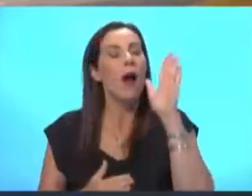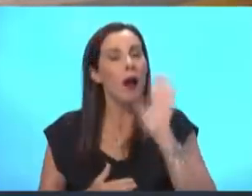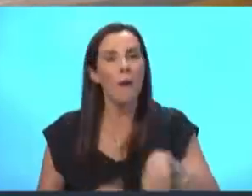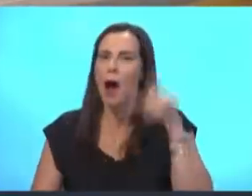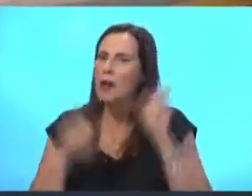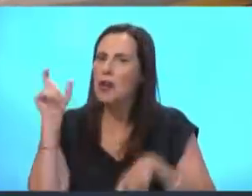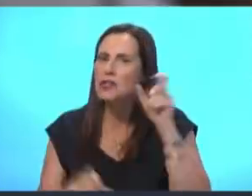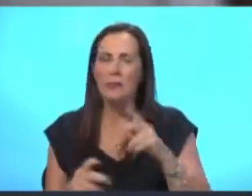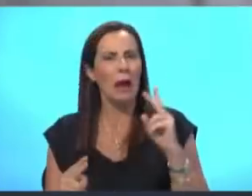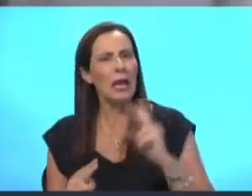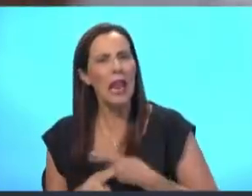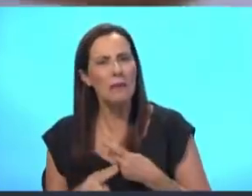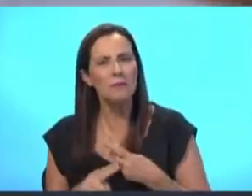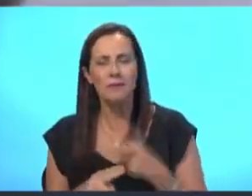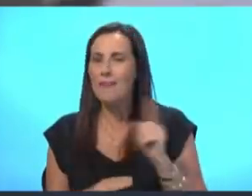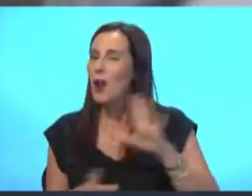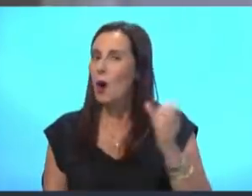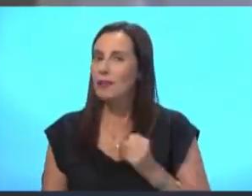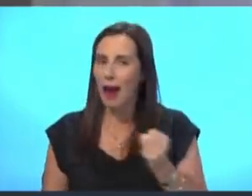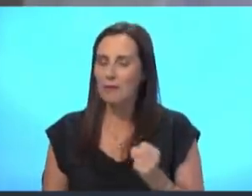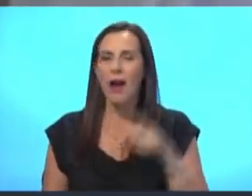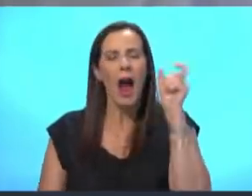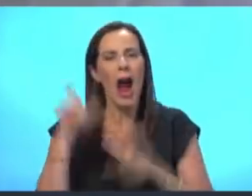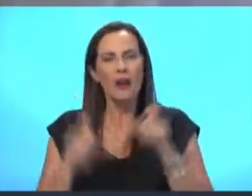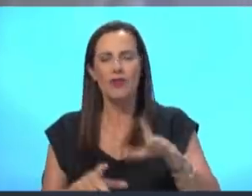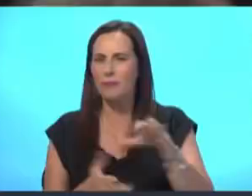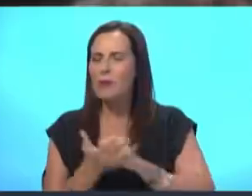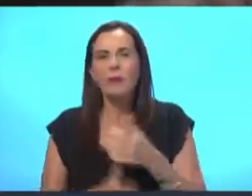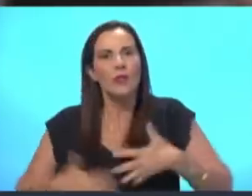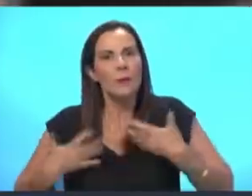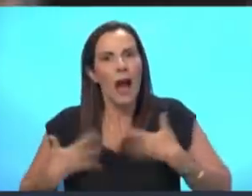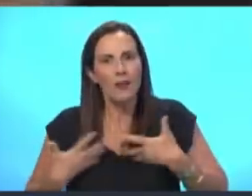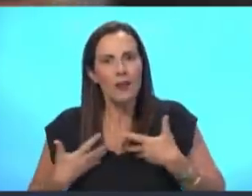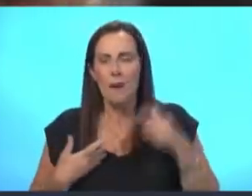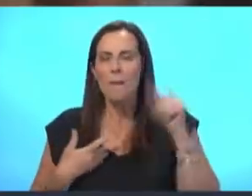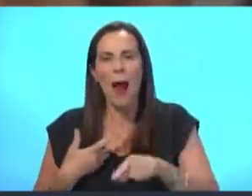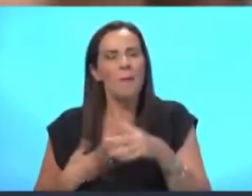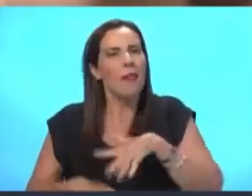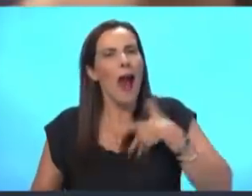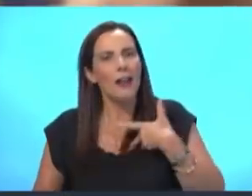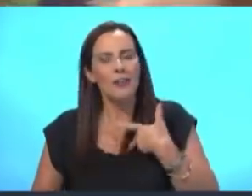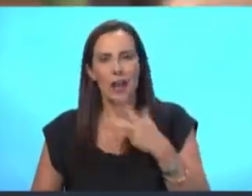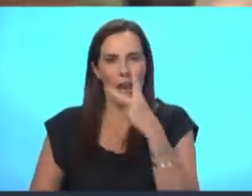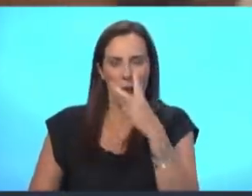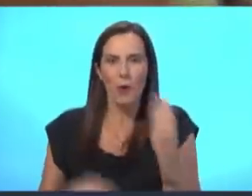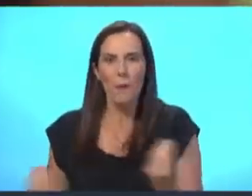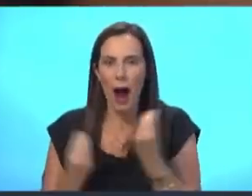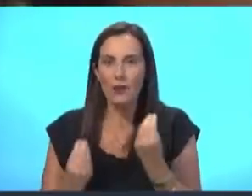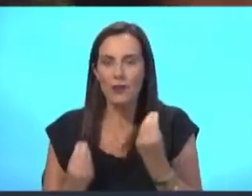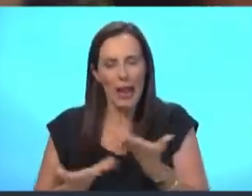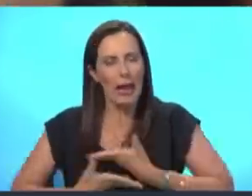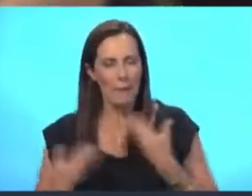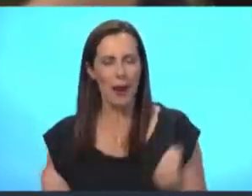אנשים רגילים. ולא רק תיירים, אנשי סינגפור שמתרגשים, באים להרגיש, לחוות משהו, לספוג